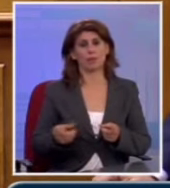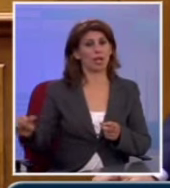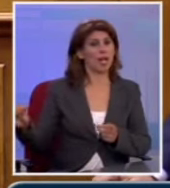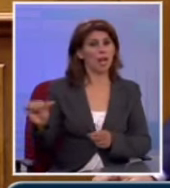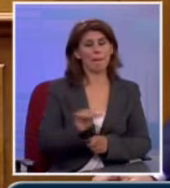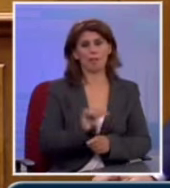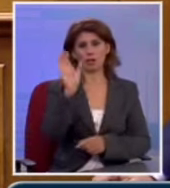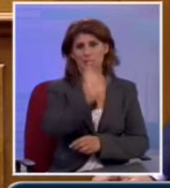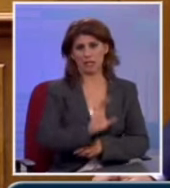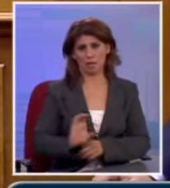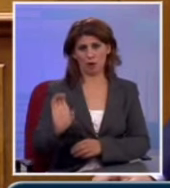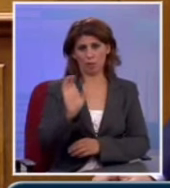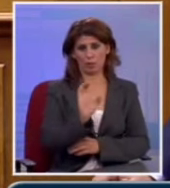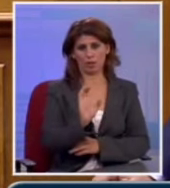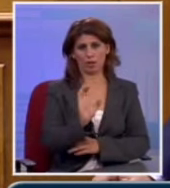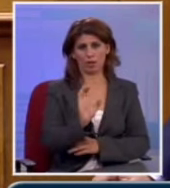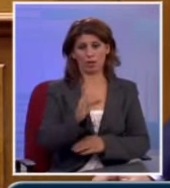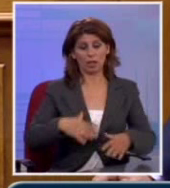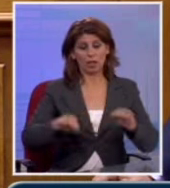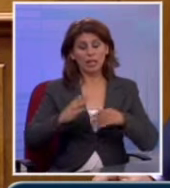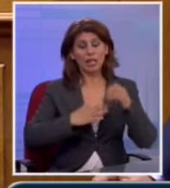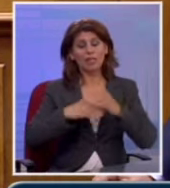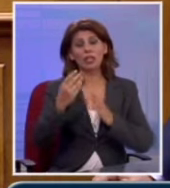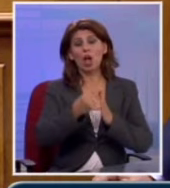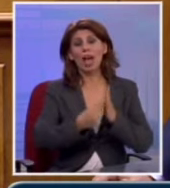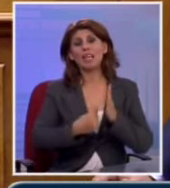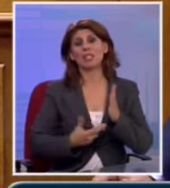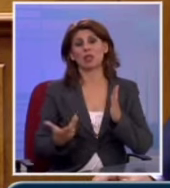επιστροφής στην Ευρώπη των ιδρυτικών της αξιών.